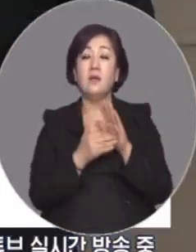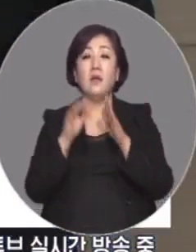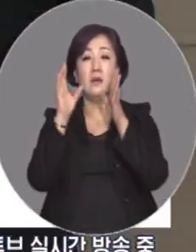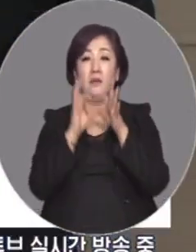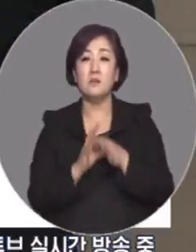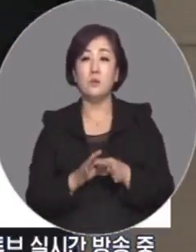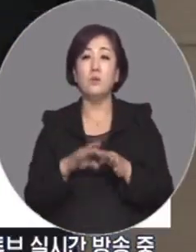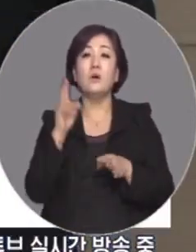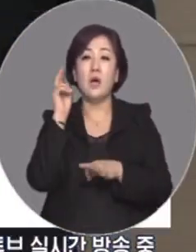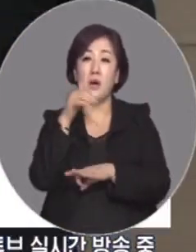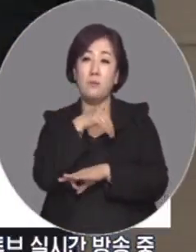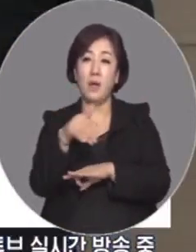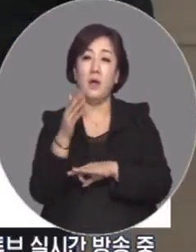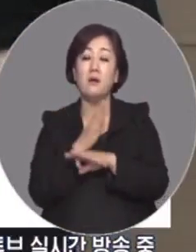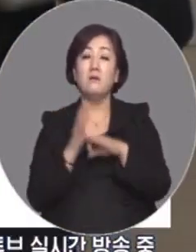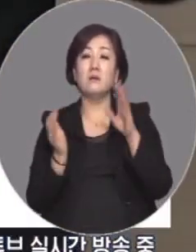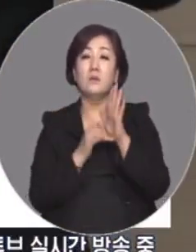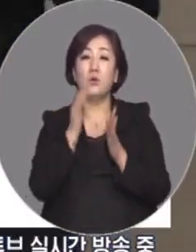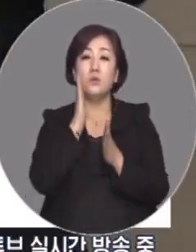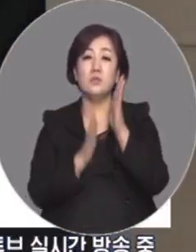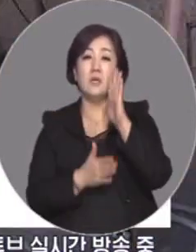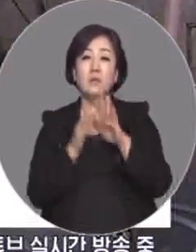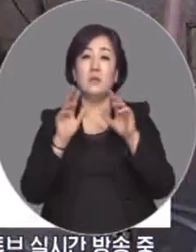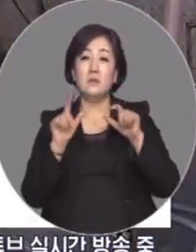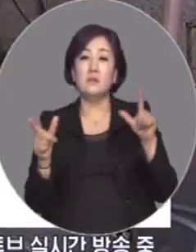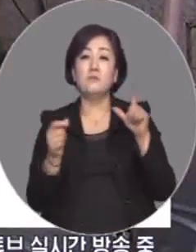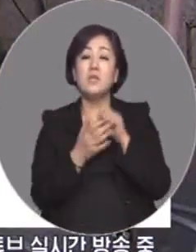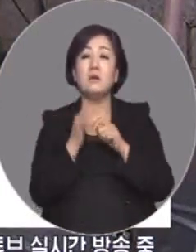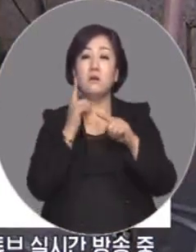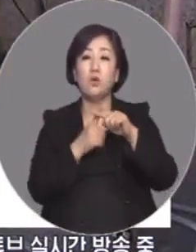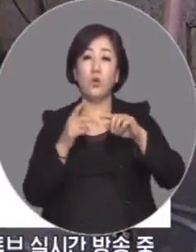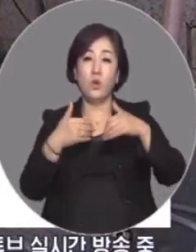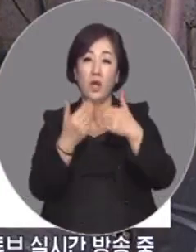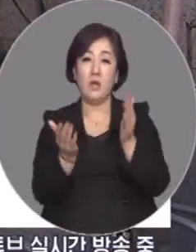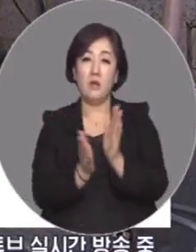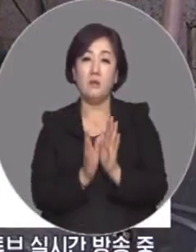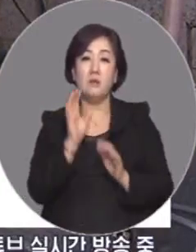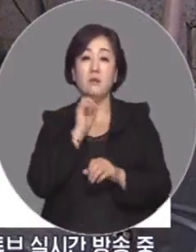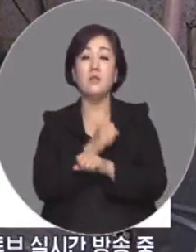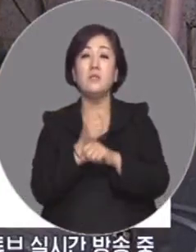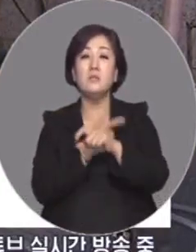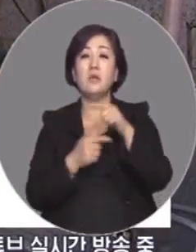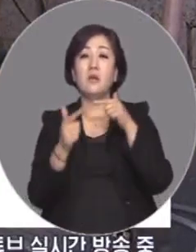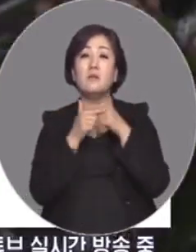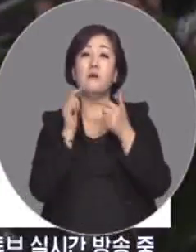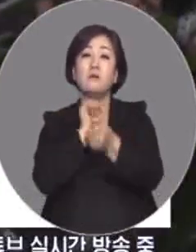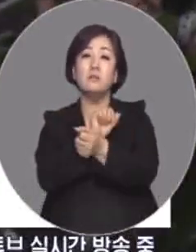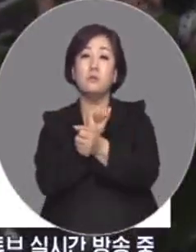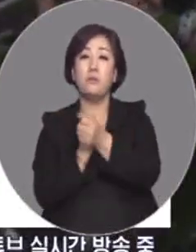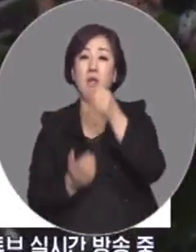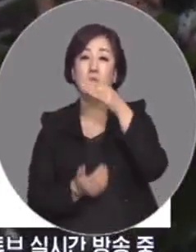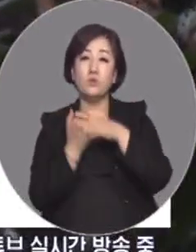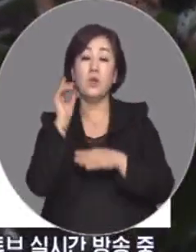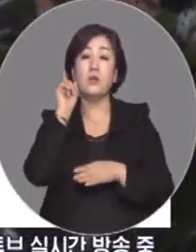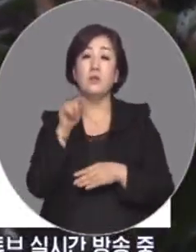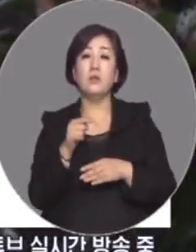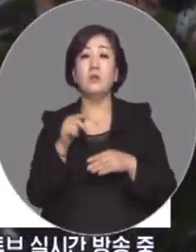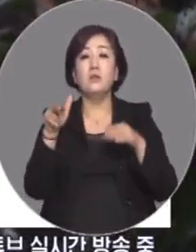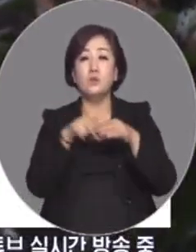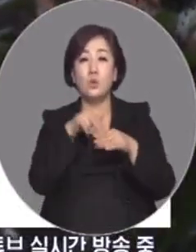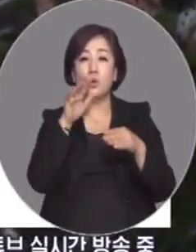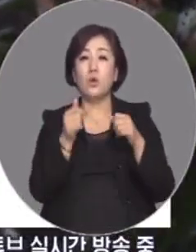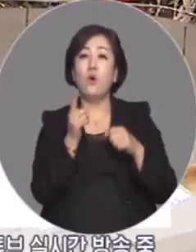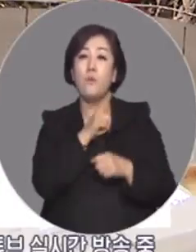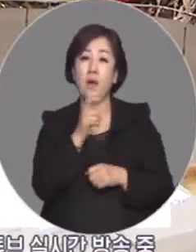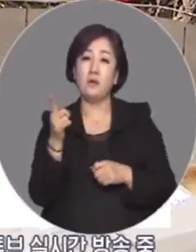유지할 가능성이 높습니다. 울산에선 최근 선교단체와 교회발 확진이 잇따르고 있는 가운데 정부는 내일 종교시설